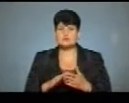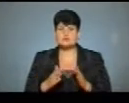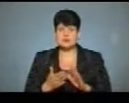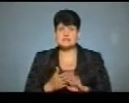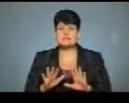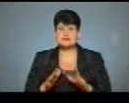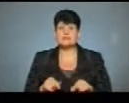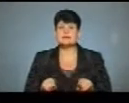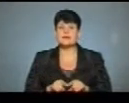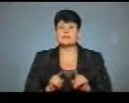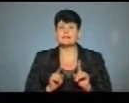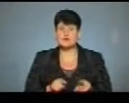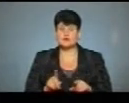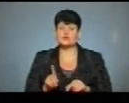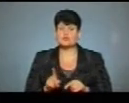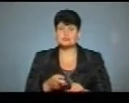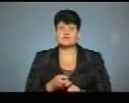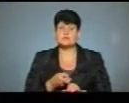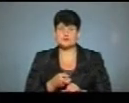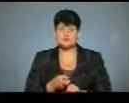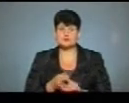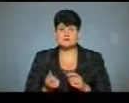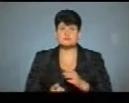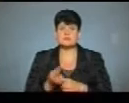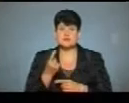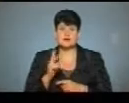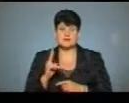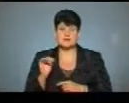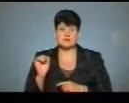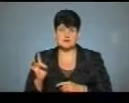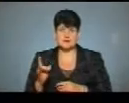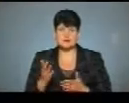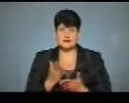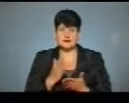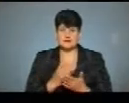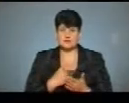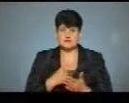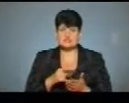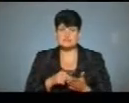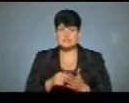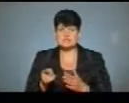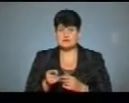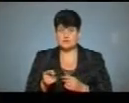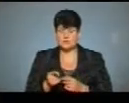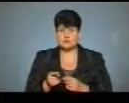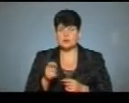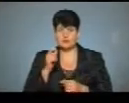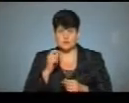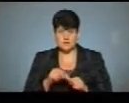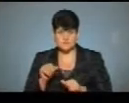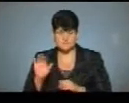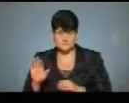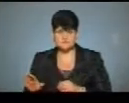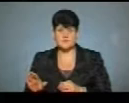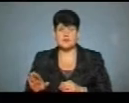склалася так, що в зв'язку з палахом кору, який є в нас в місті Тернополі, на Тернопільщині і в Україні, зокрема,